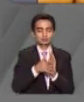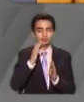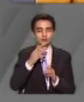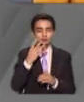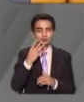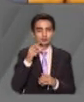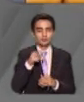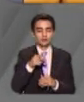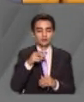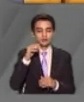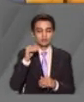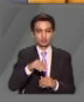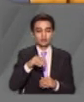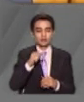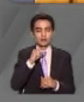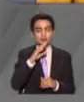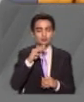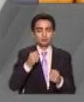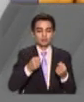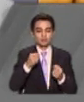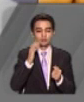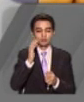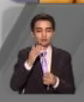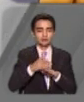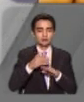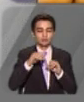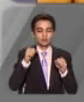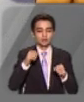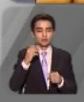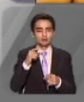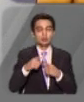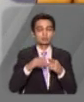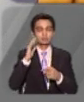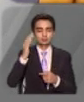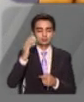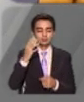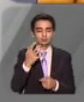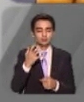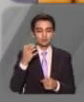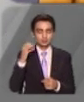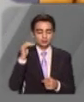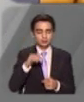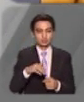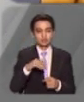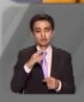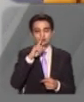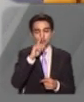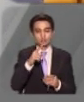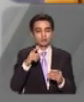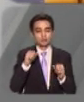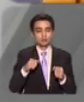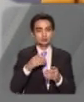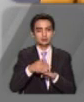на 2000 авто и в будущем достичь показателя до 500 единиц техники в год. Новые кредиты, как и раньше,